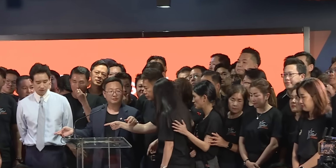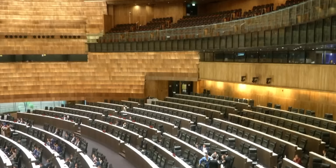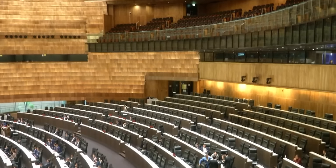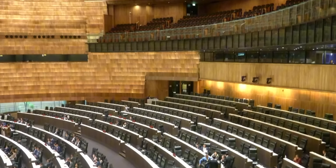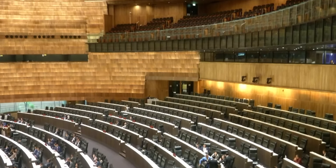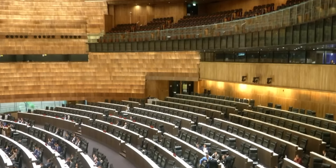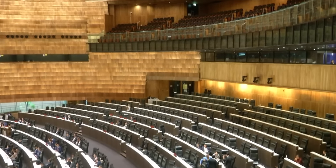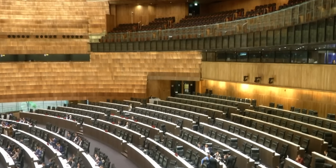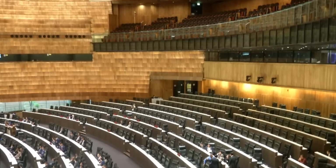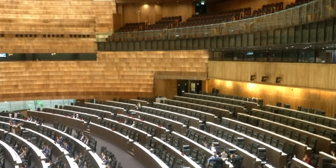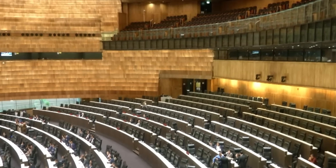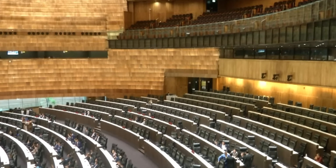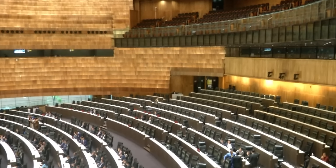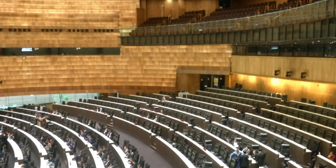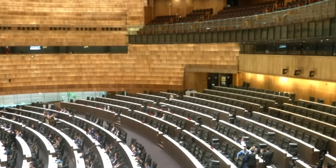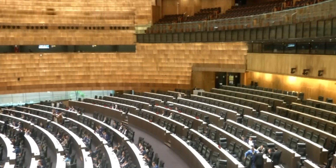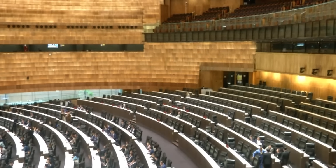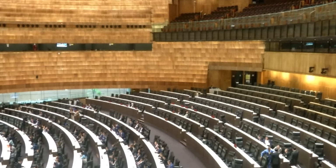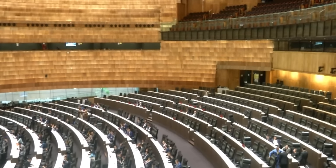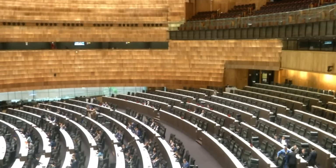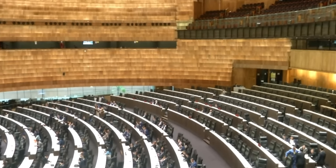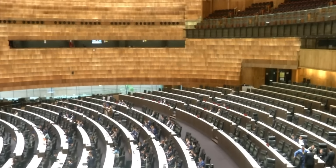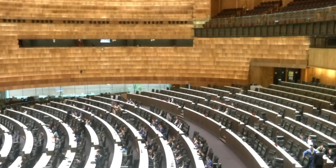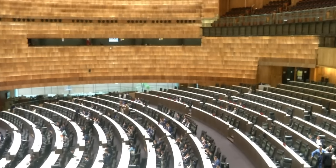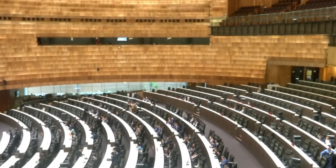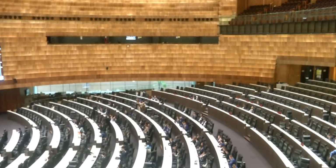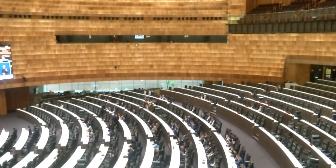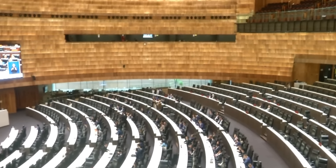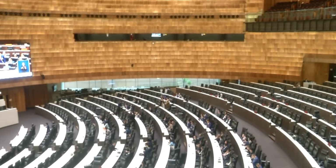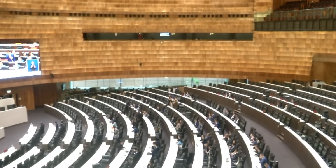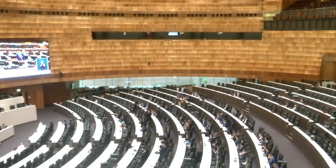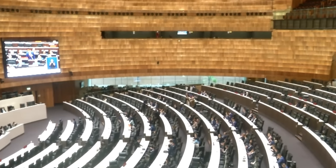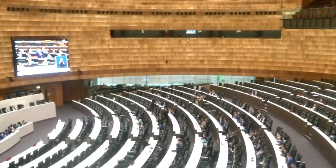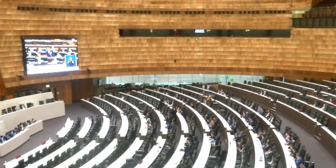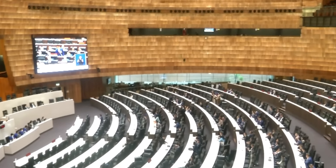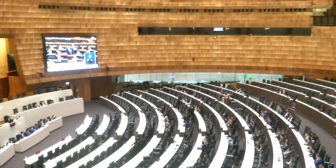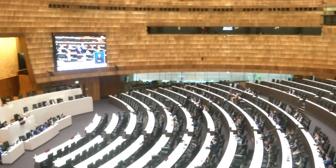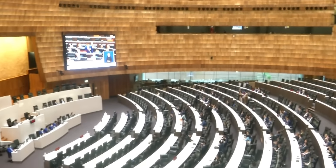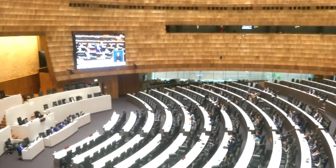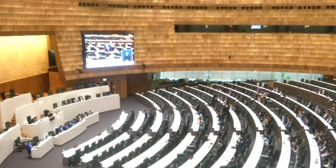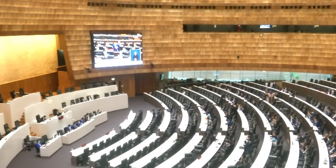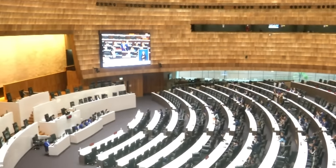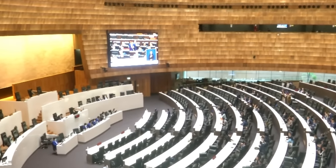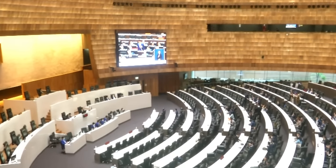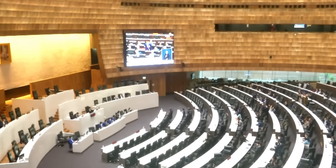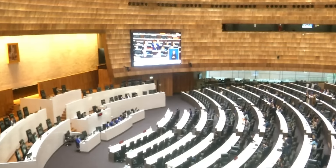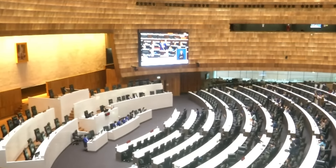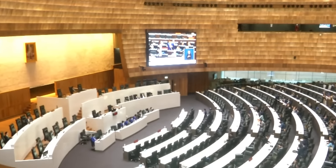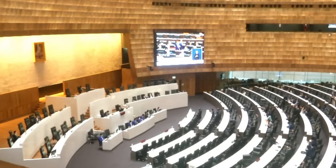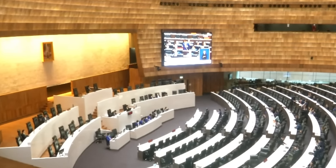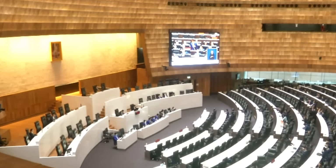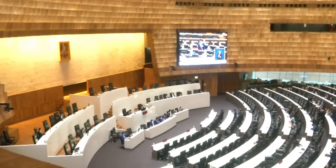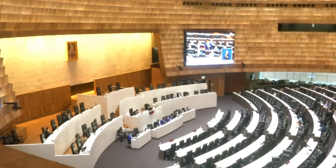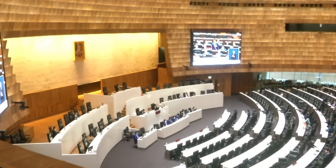หวังว่าคงจะไม่นำไปสู่การสิ้นสุดของรัฐบาลนะครับก็ของพรรคประชาชนเขาก็แก้เกมเอาไว้แล้วเหมือนกันนะเขาก็ไม่